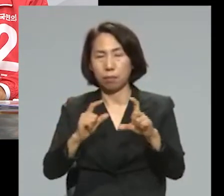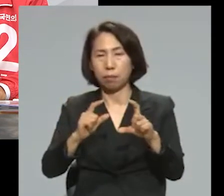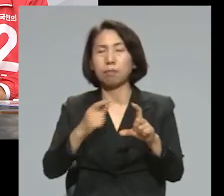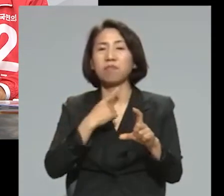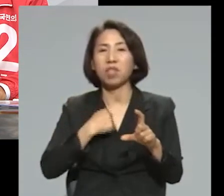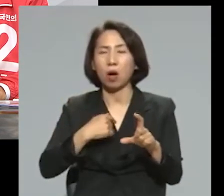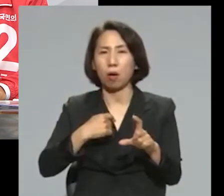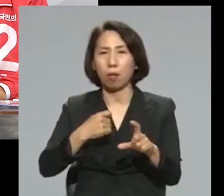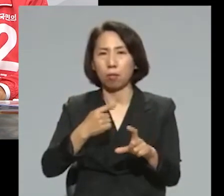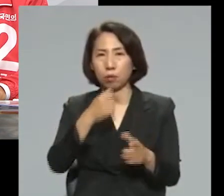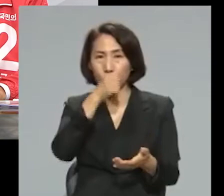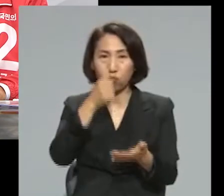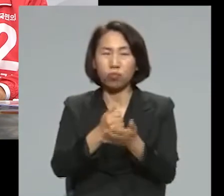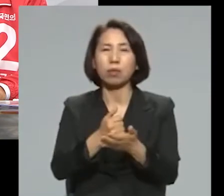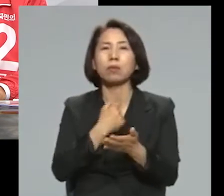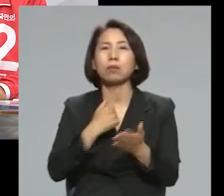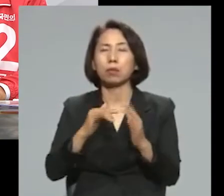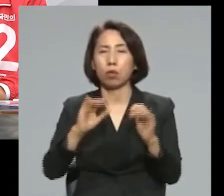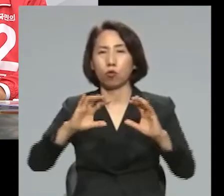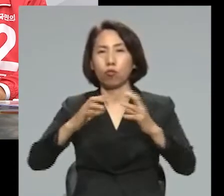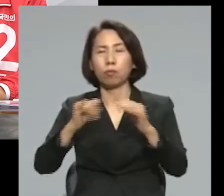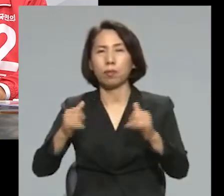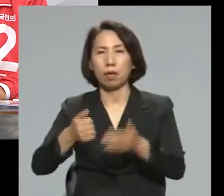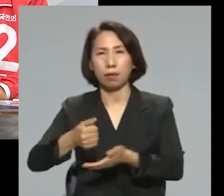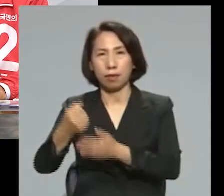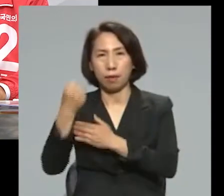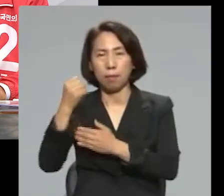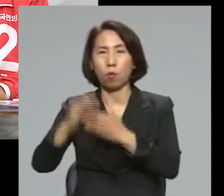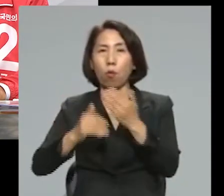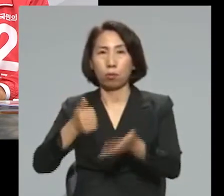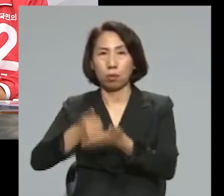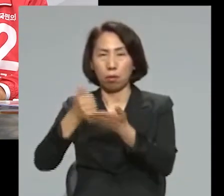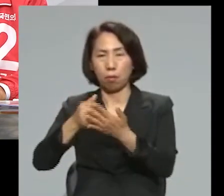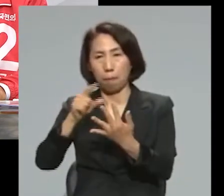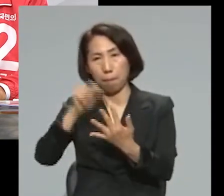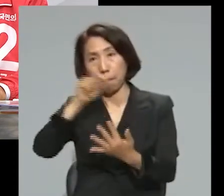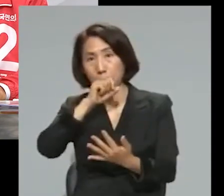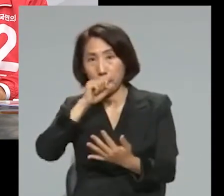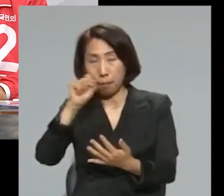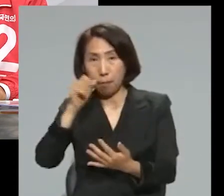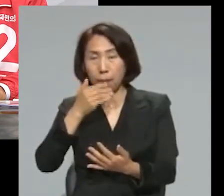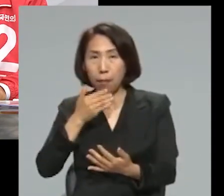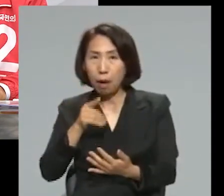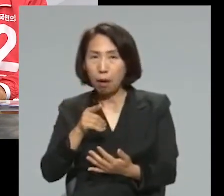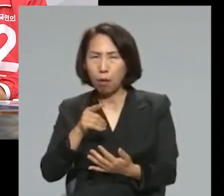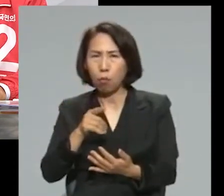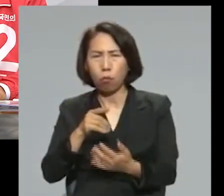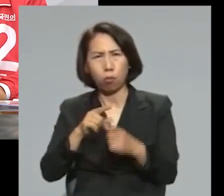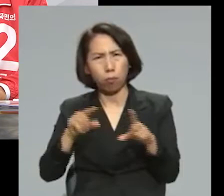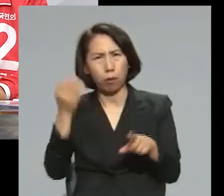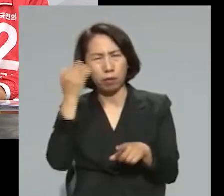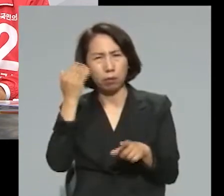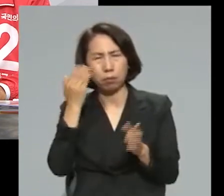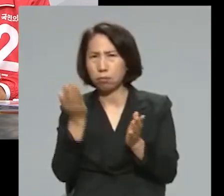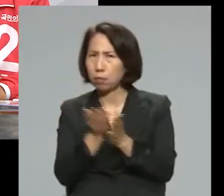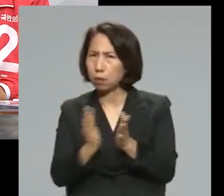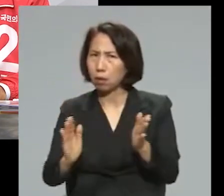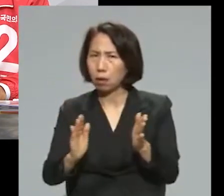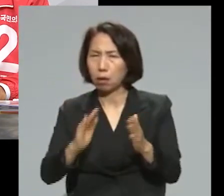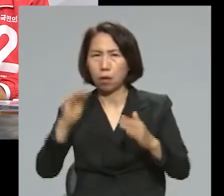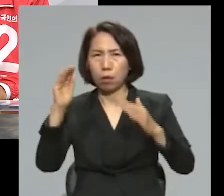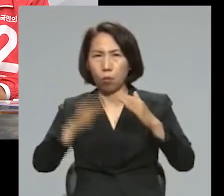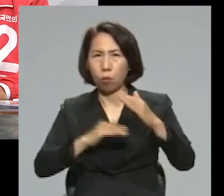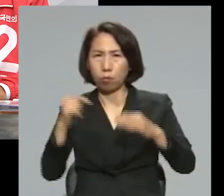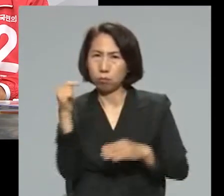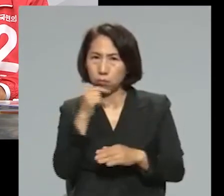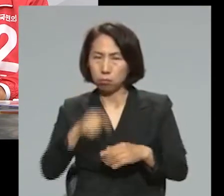분이 국민의힘 공천을 받았습니다. 제 상식으로는 도저히 이해가 가지 않는 부분입니다. 공정과 정의가 살아있는